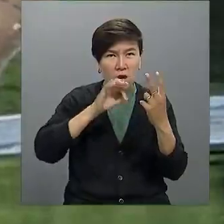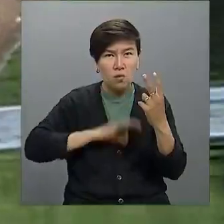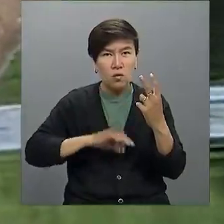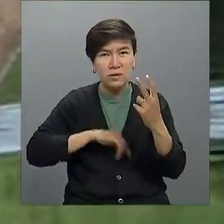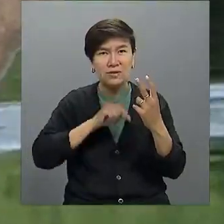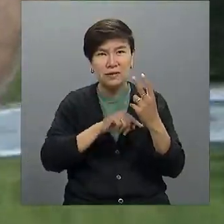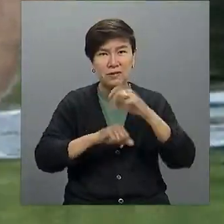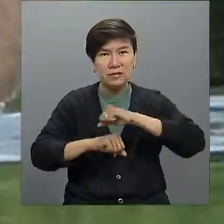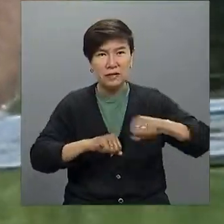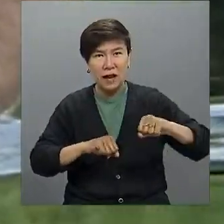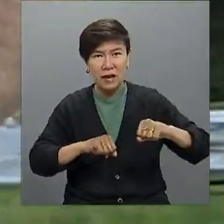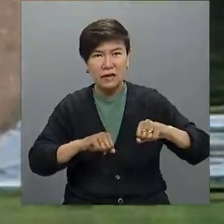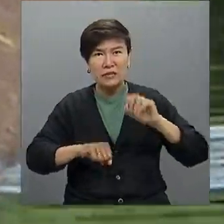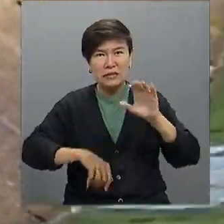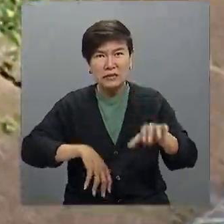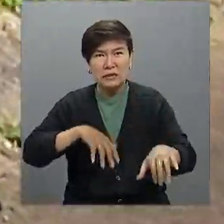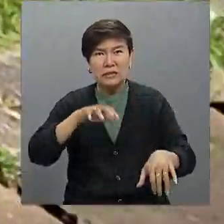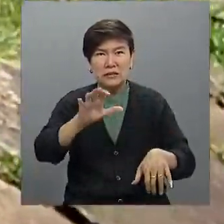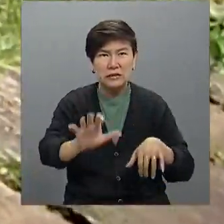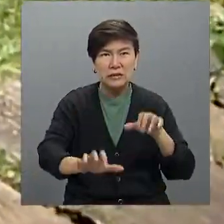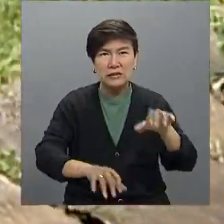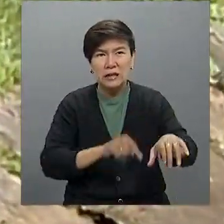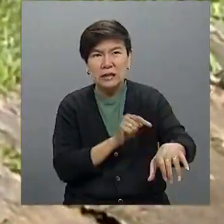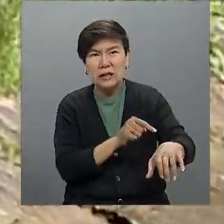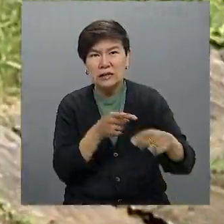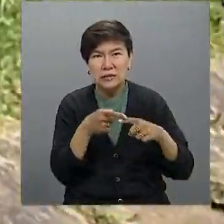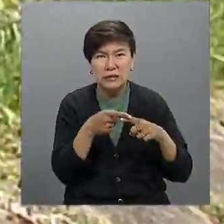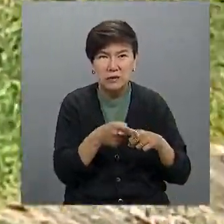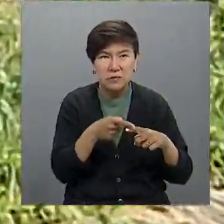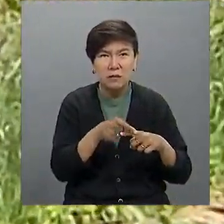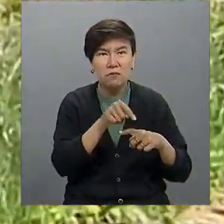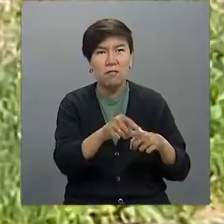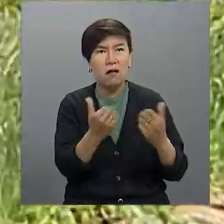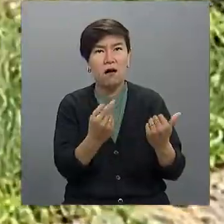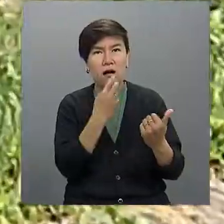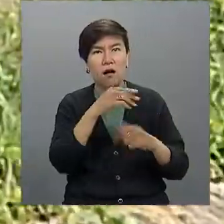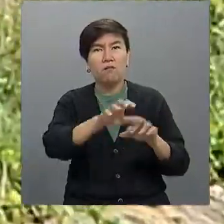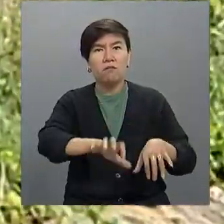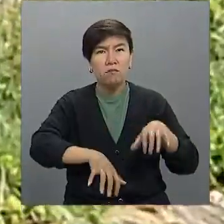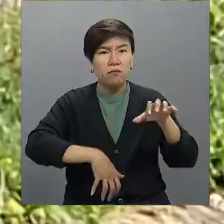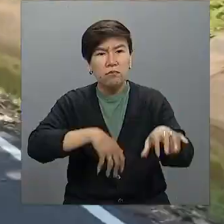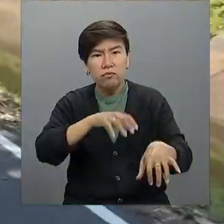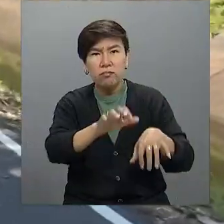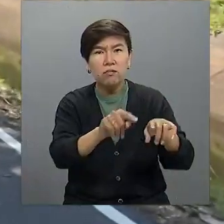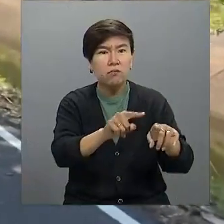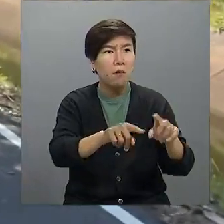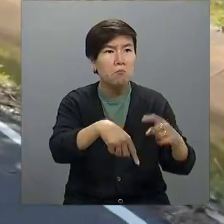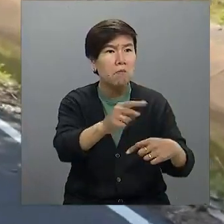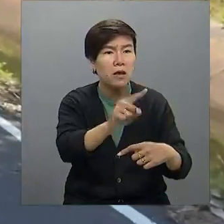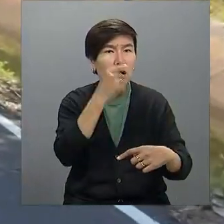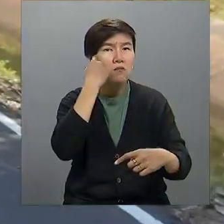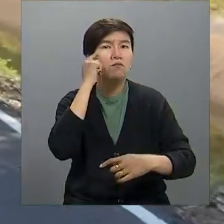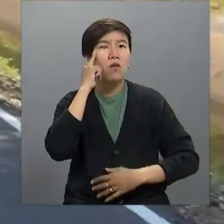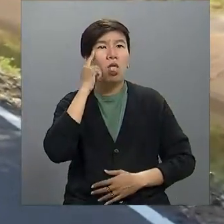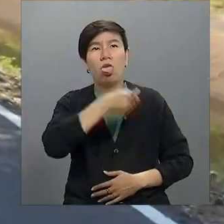มือนกันนะคะตอนนี้ไม่รู้ได้เลยว่าหมีหมาเนี่ยมันวิ่งไปทางไหนเพราะว่าพอมันตกใจมันก็จะวิ่งไปไม่รู้ทิศทาง